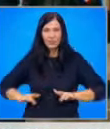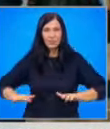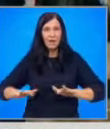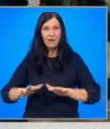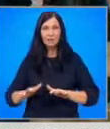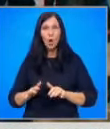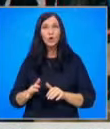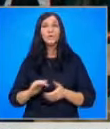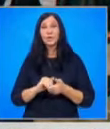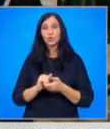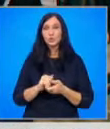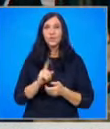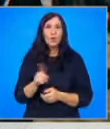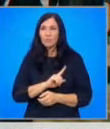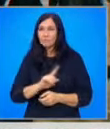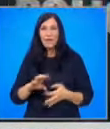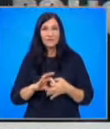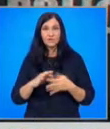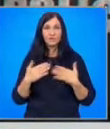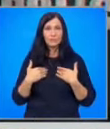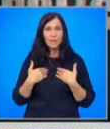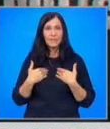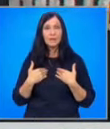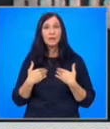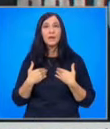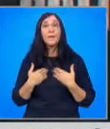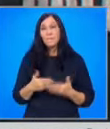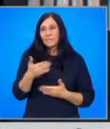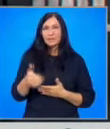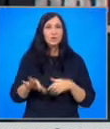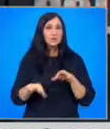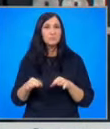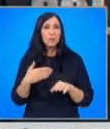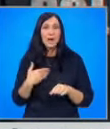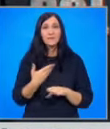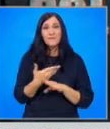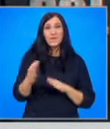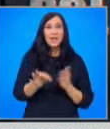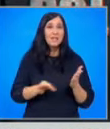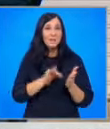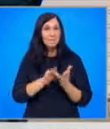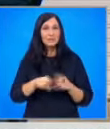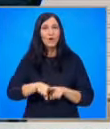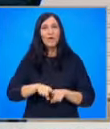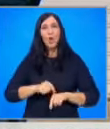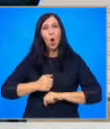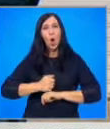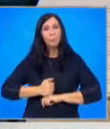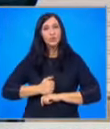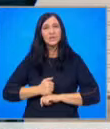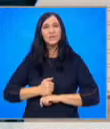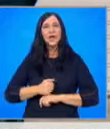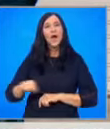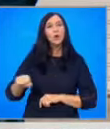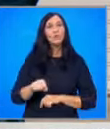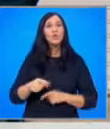на дружество, което не е свързано с мен. Еми, предстоят избори. Аз съм си винаги на прицел като общински ръководител